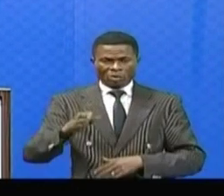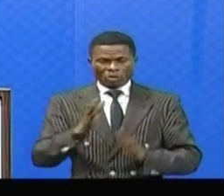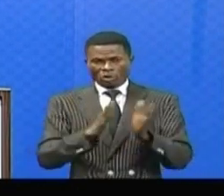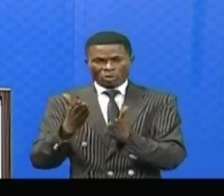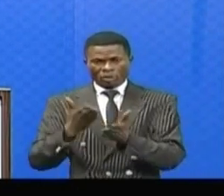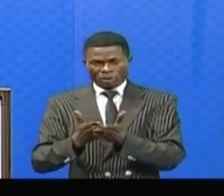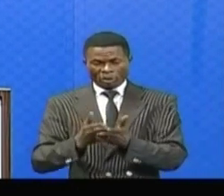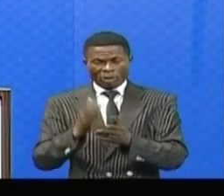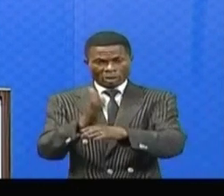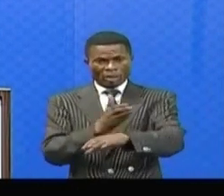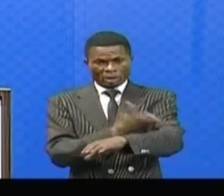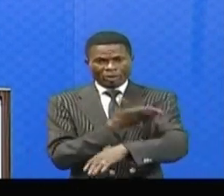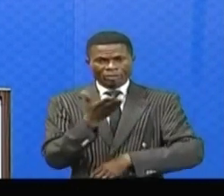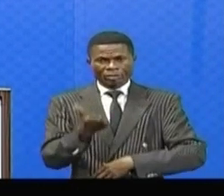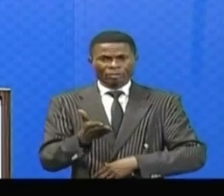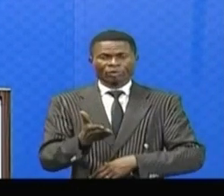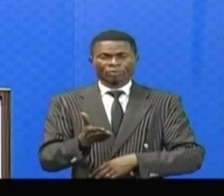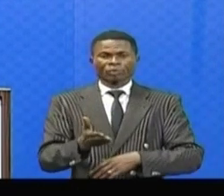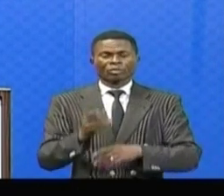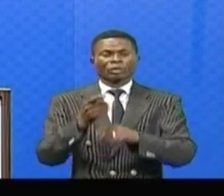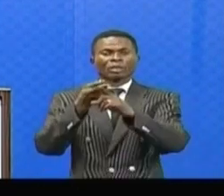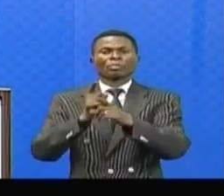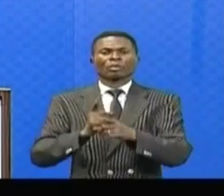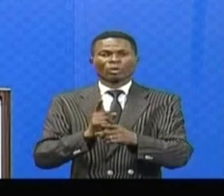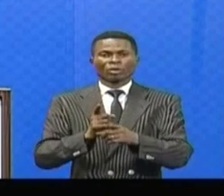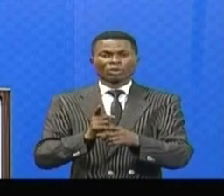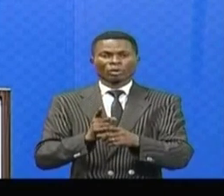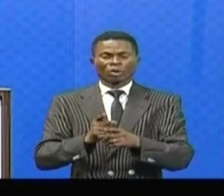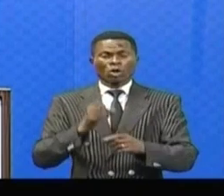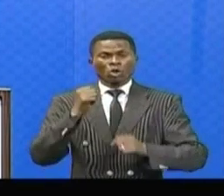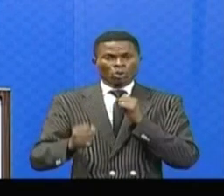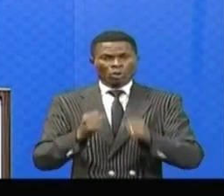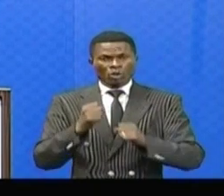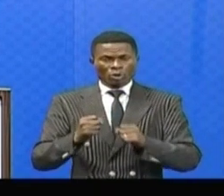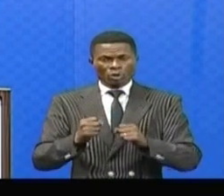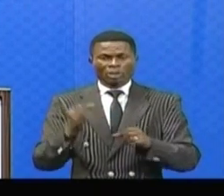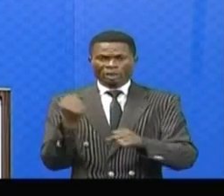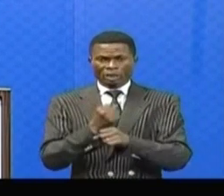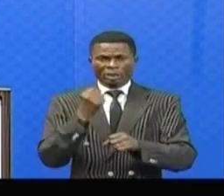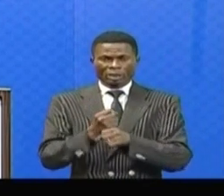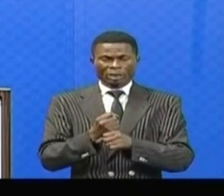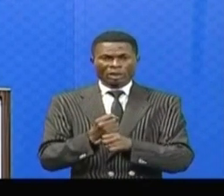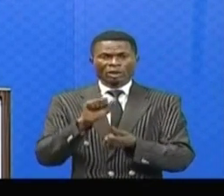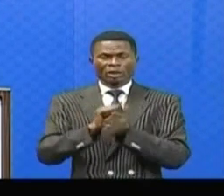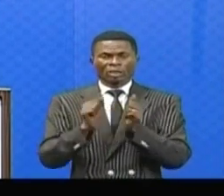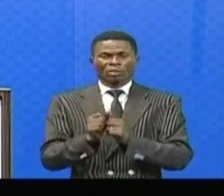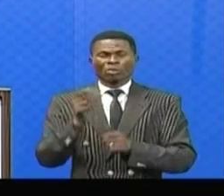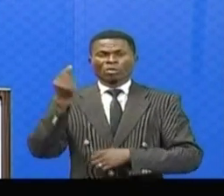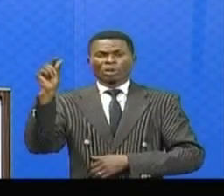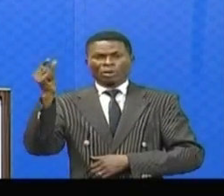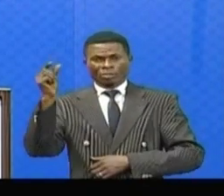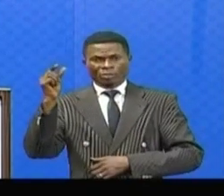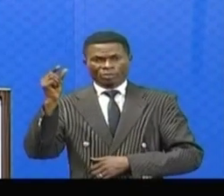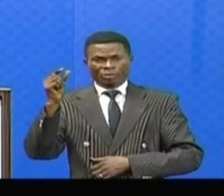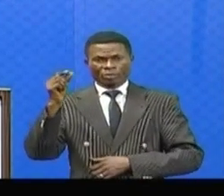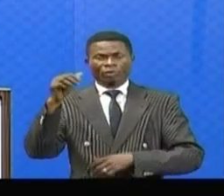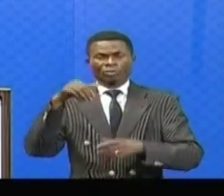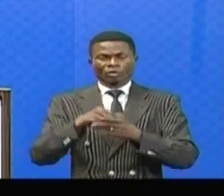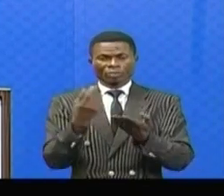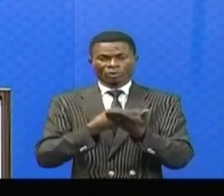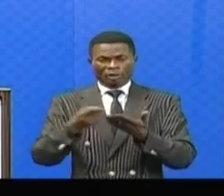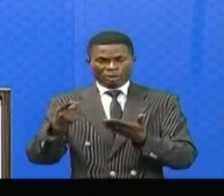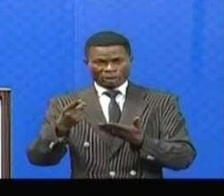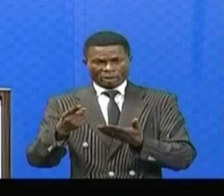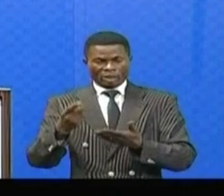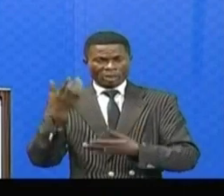Cette croissance est essentiellement tirée par les dynamismes de l'activité du secteur minier. Au cours de la semaine sous